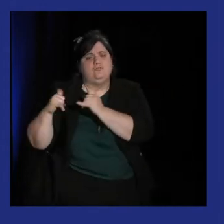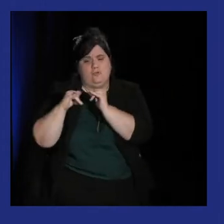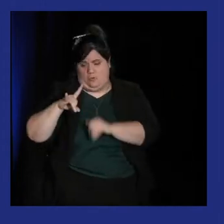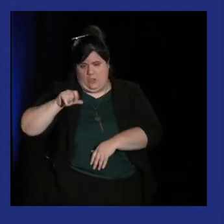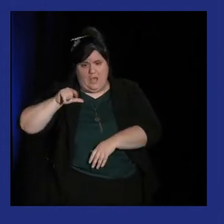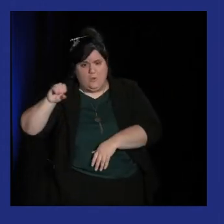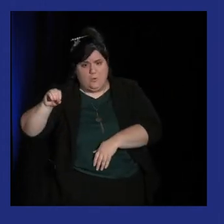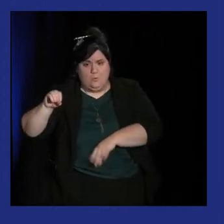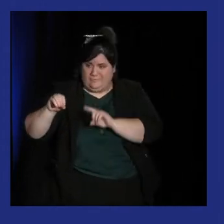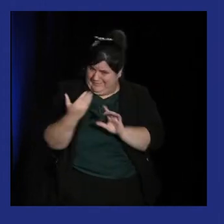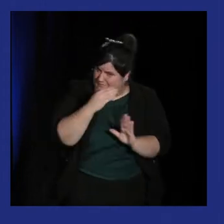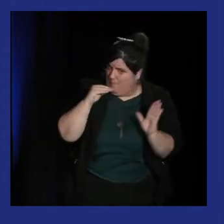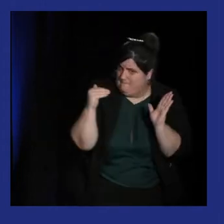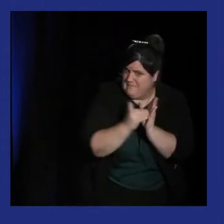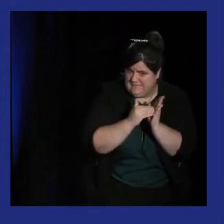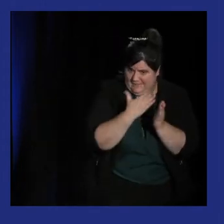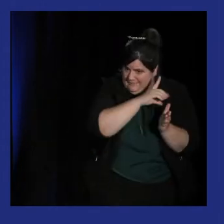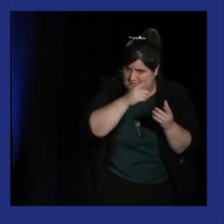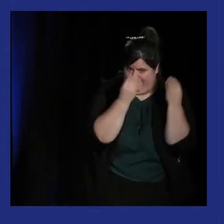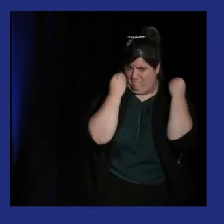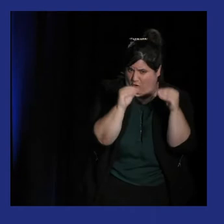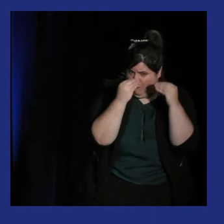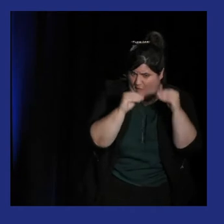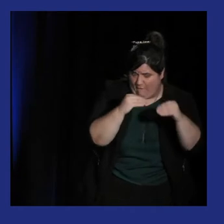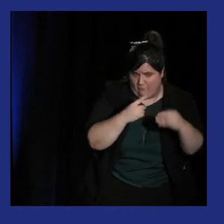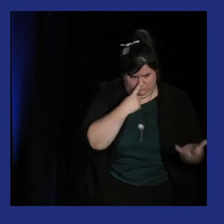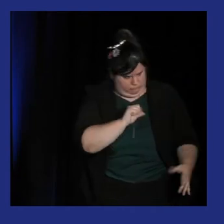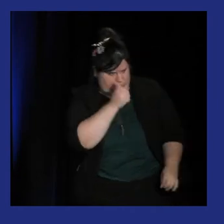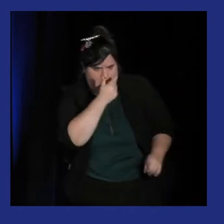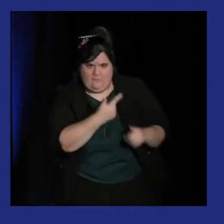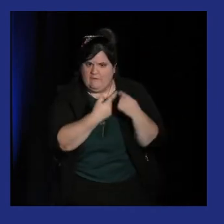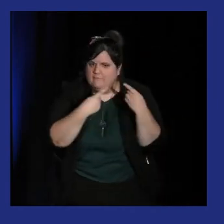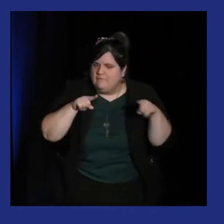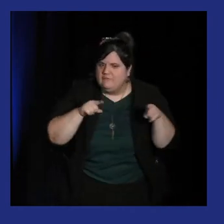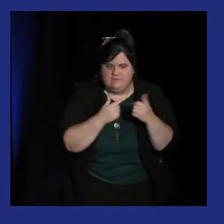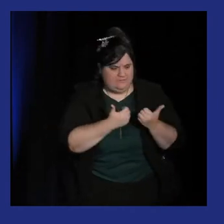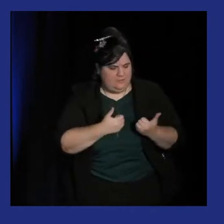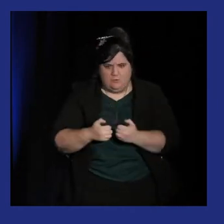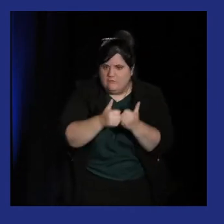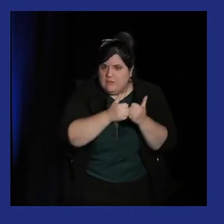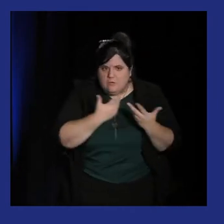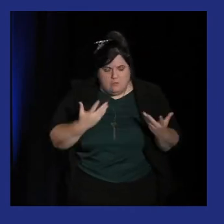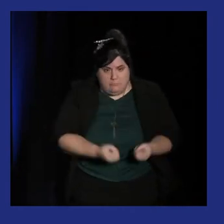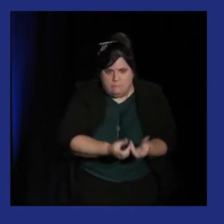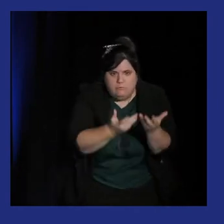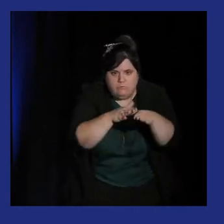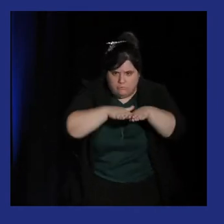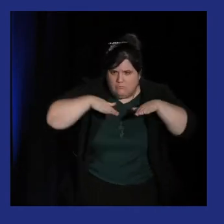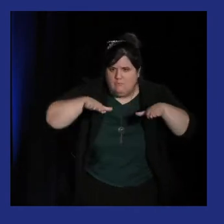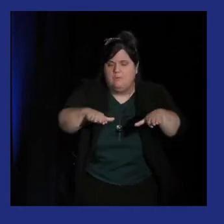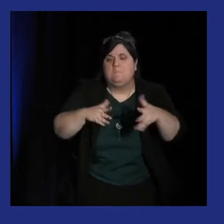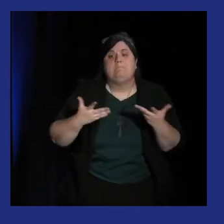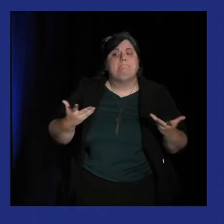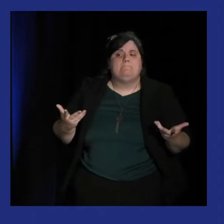monstrueux c'était la première fois que la musique de jeux vidéo avait une existence en dehors du jeu vidéo en lui-même parce qu'il y avait